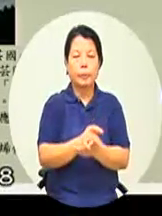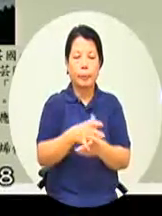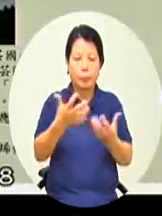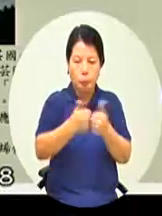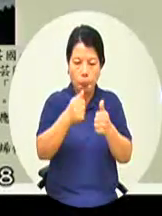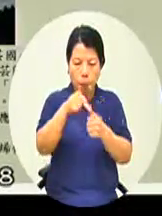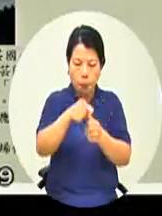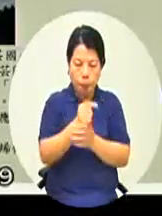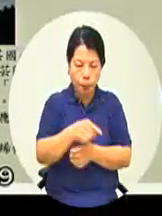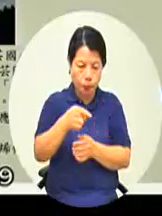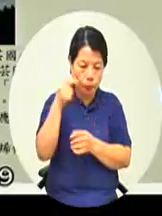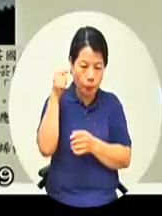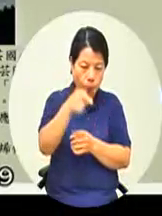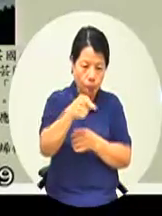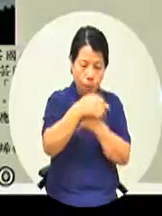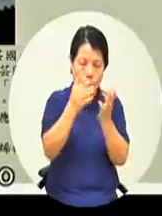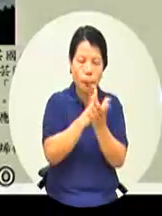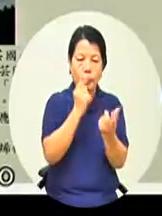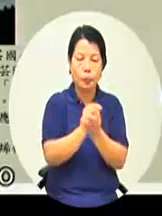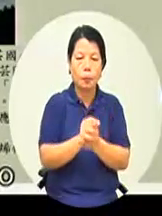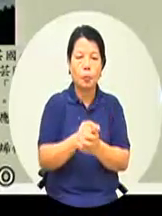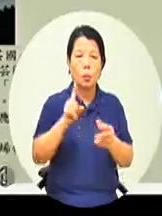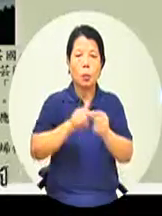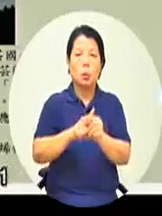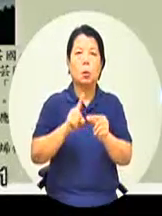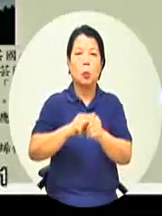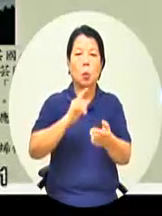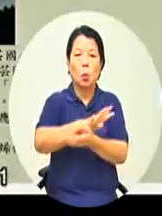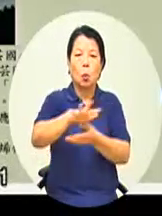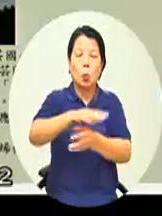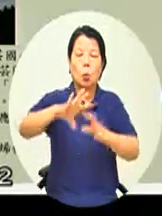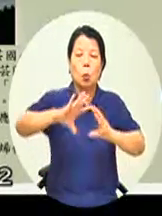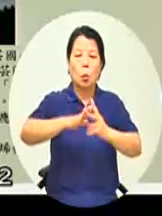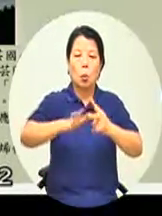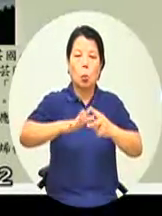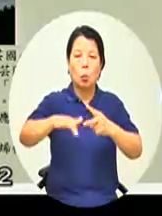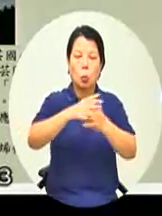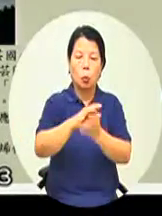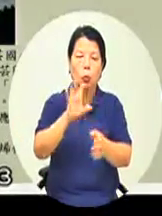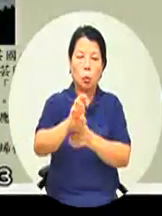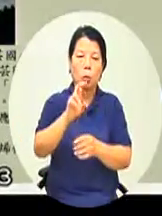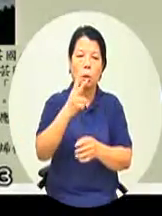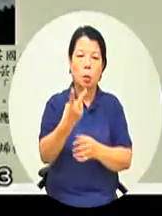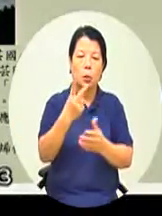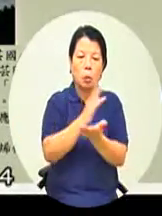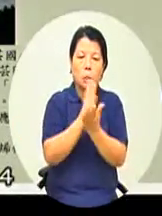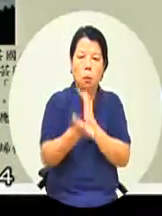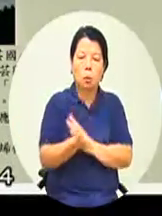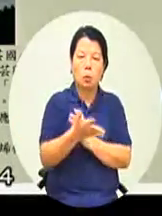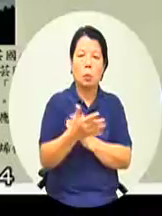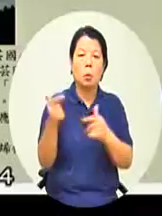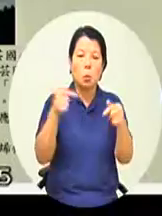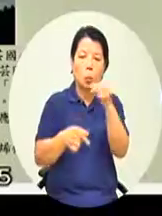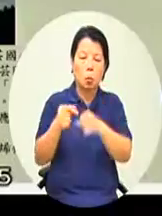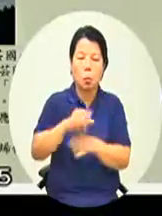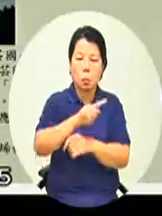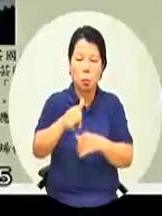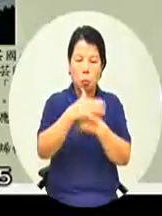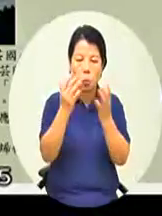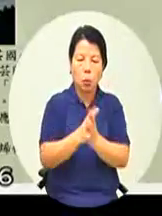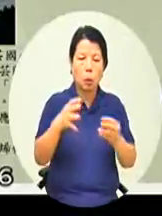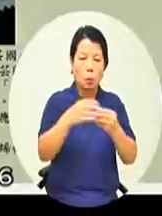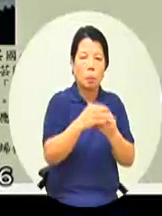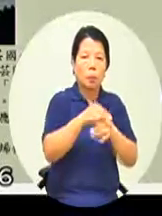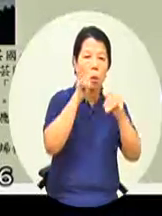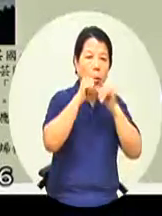个它测出来，中云国小那边就测得到42种的化合物，比麦寮国小，麦